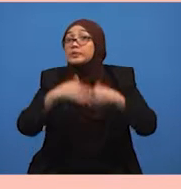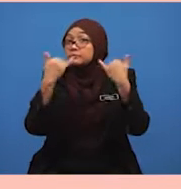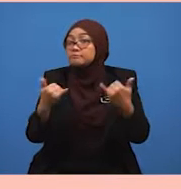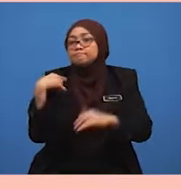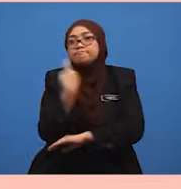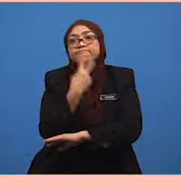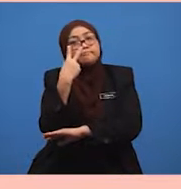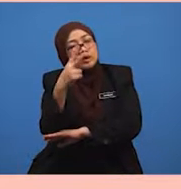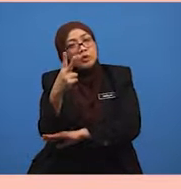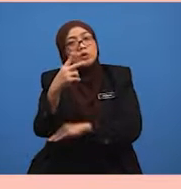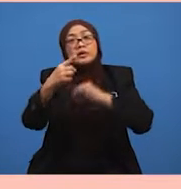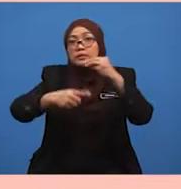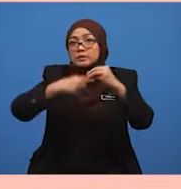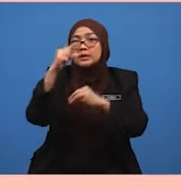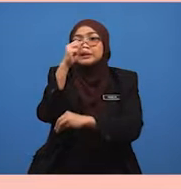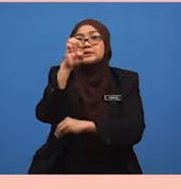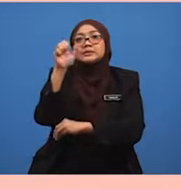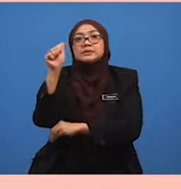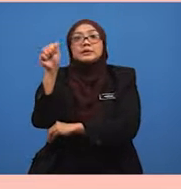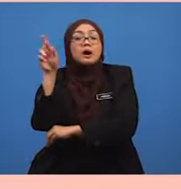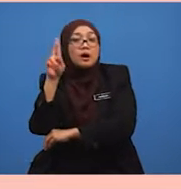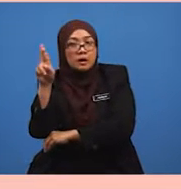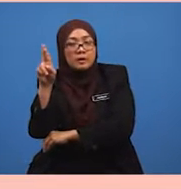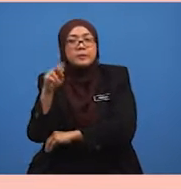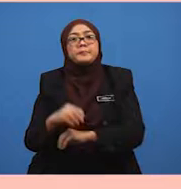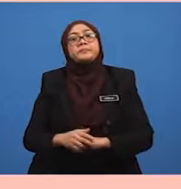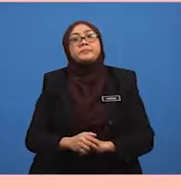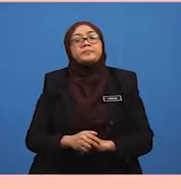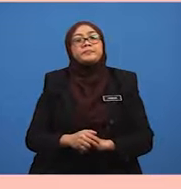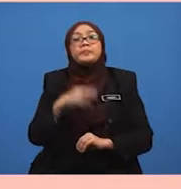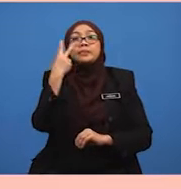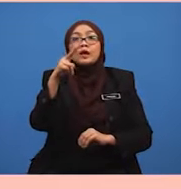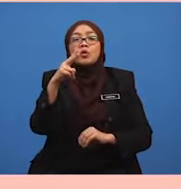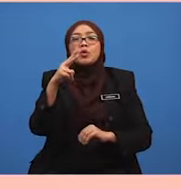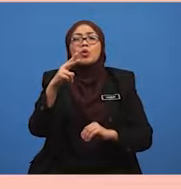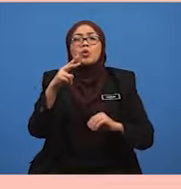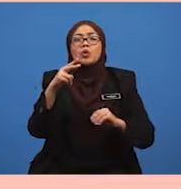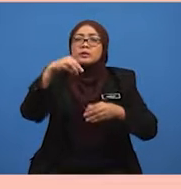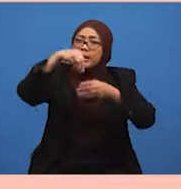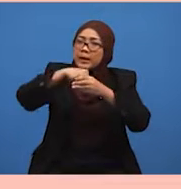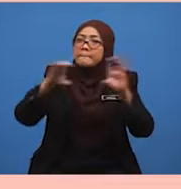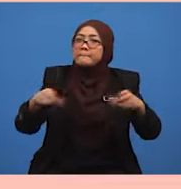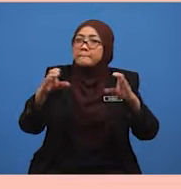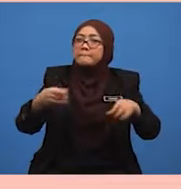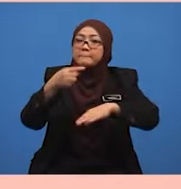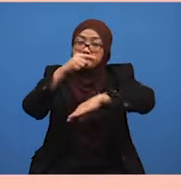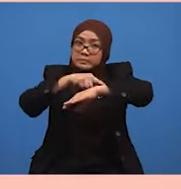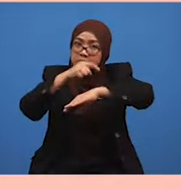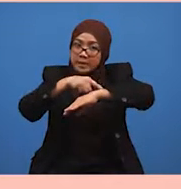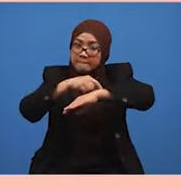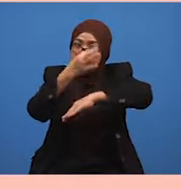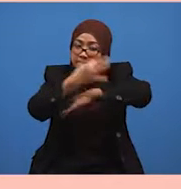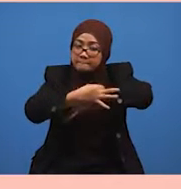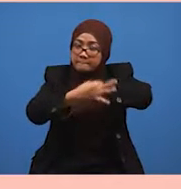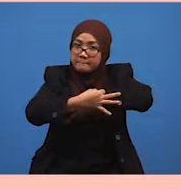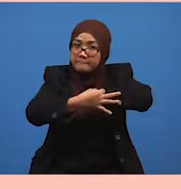mesin ringkas yang terlibat dalam pembuatan jam. Daripada sini, kita dapat perhatikan bahawa di